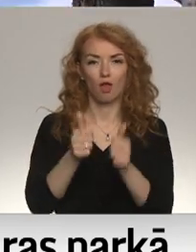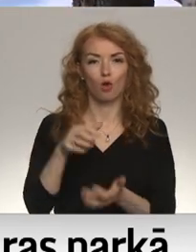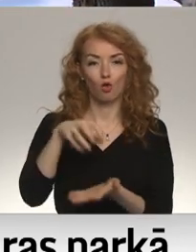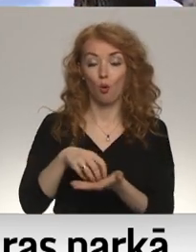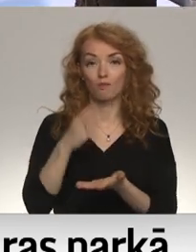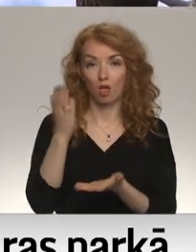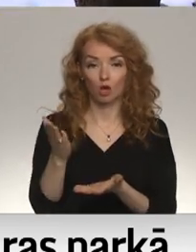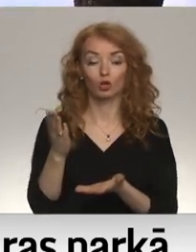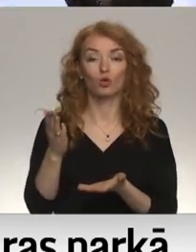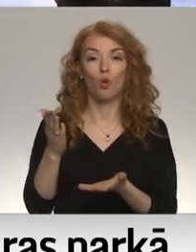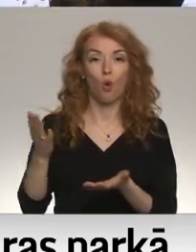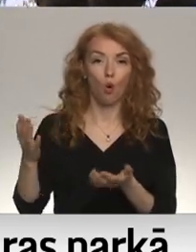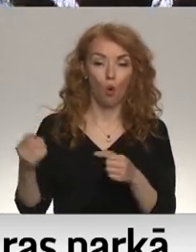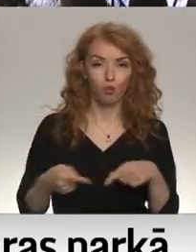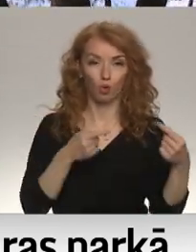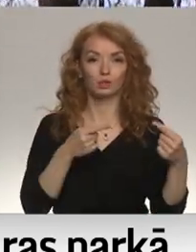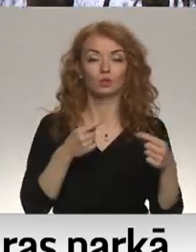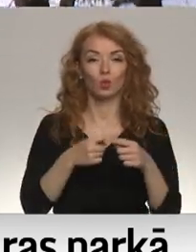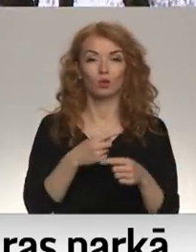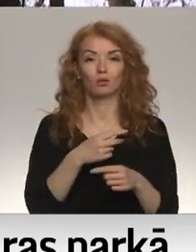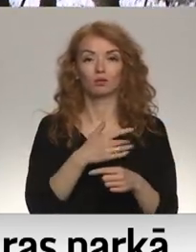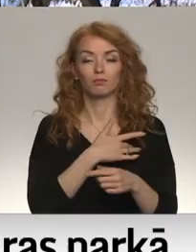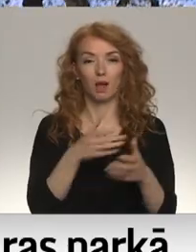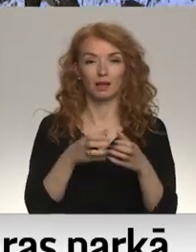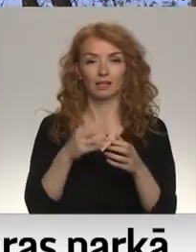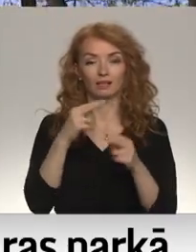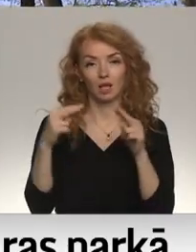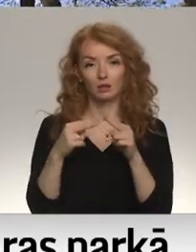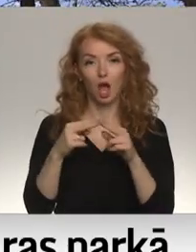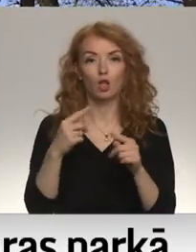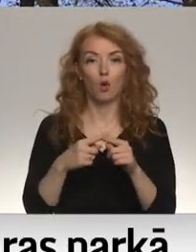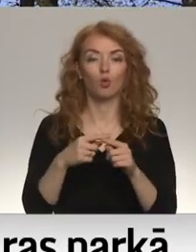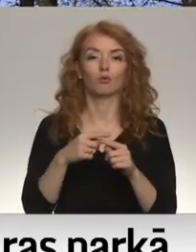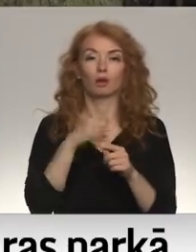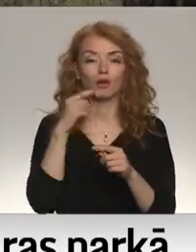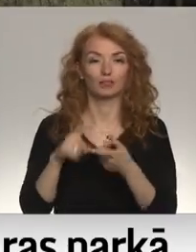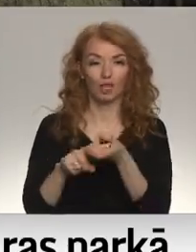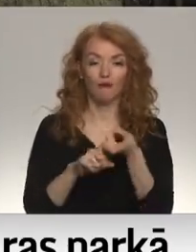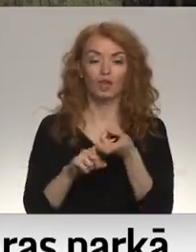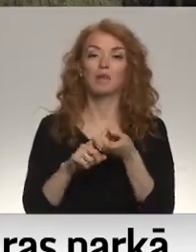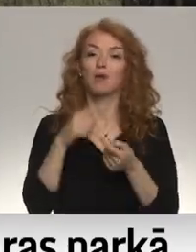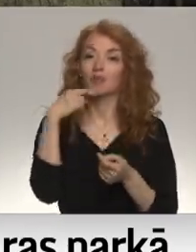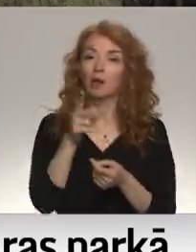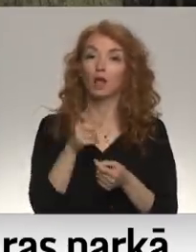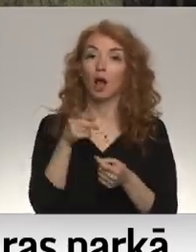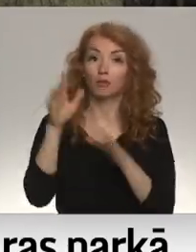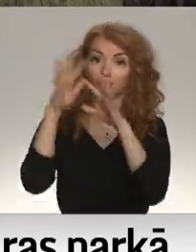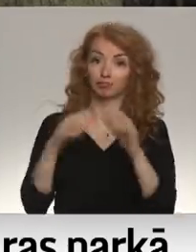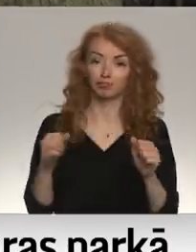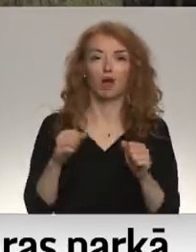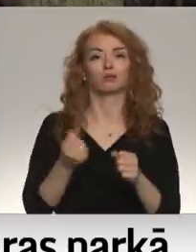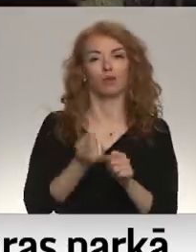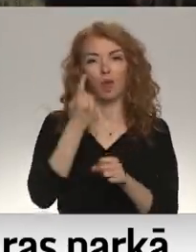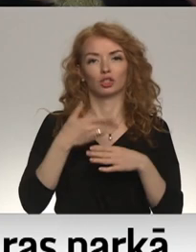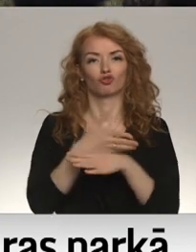objektus. Opozīcijas, Saskaņas un Krievu Savienības deputāti apelēja, ka pieminekļa nojaukšana tikai šķelšot sabiedrību un mūsdien Krievija nav